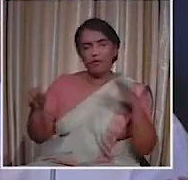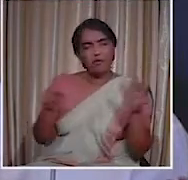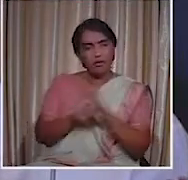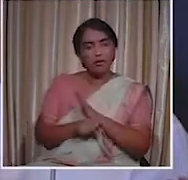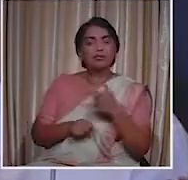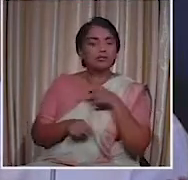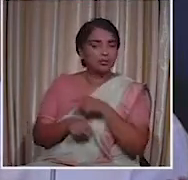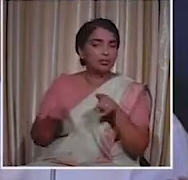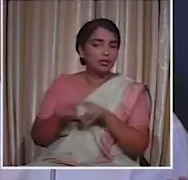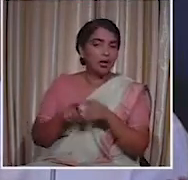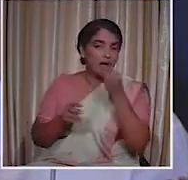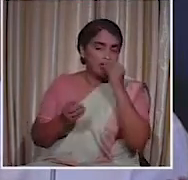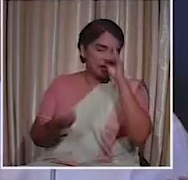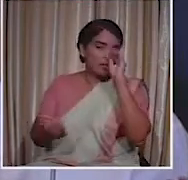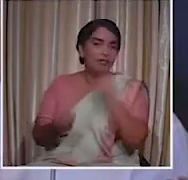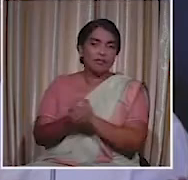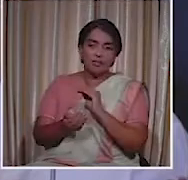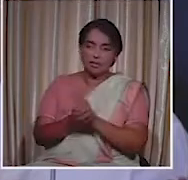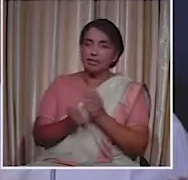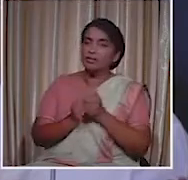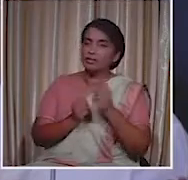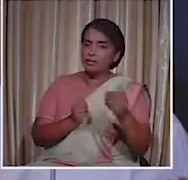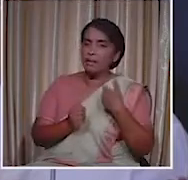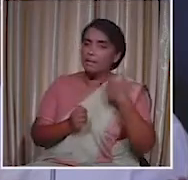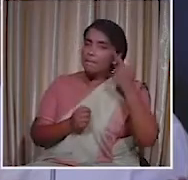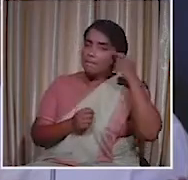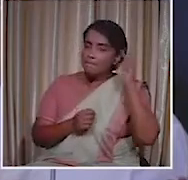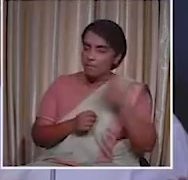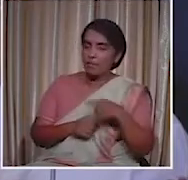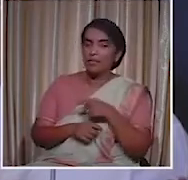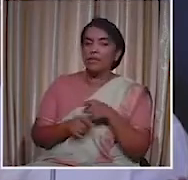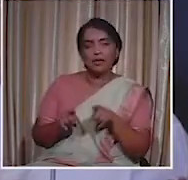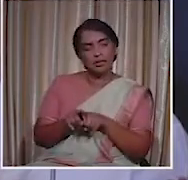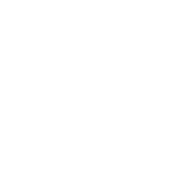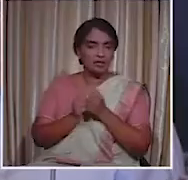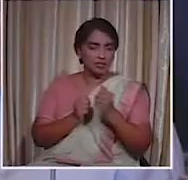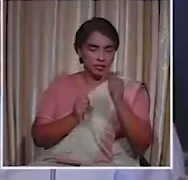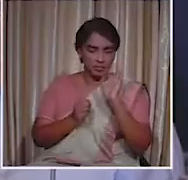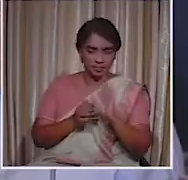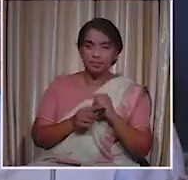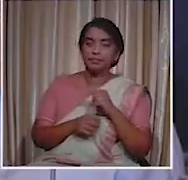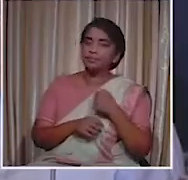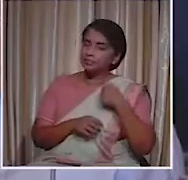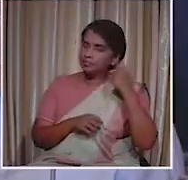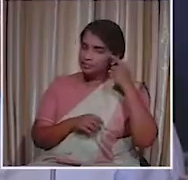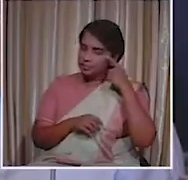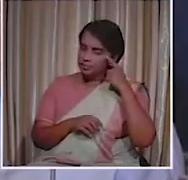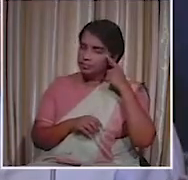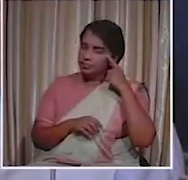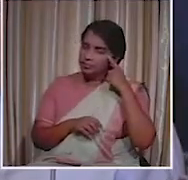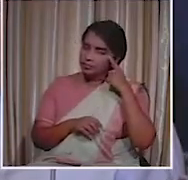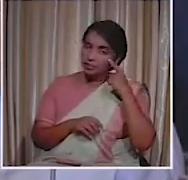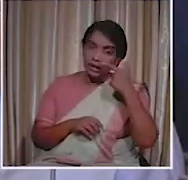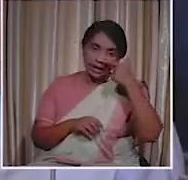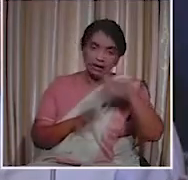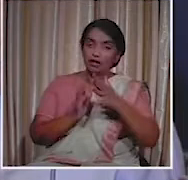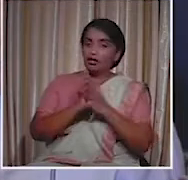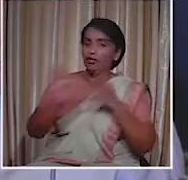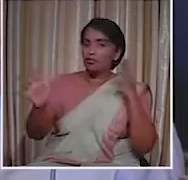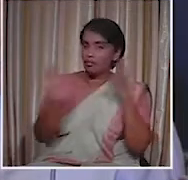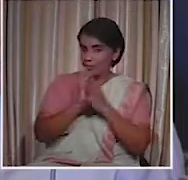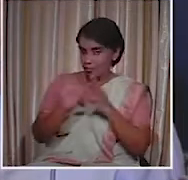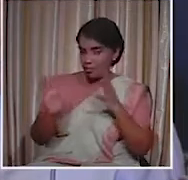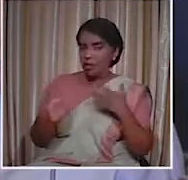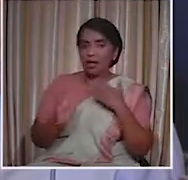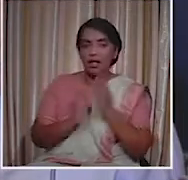මගින් ආහාර සුරක්ෂිතතාව ඇති කිරීමට අපේක්ෂා කරනු ලබනවා මං හිතන්නේ තෙල් පෝලිං ගැන